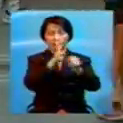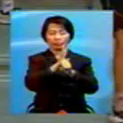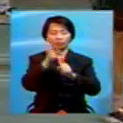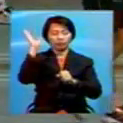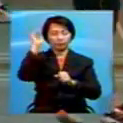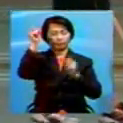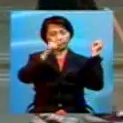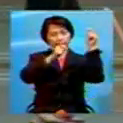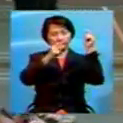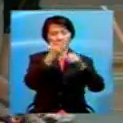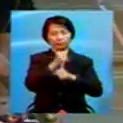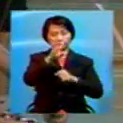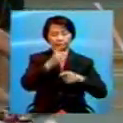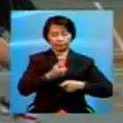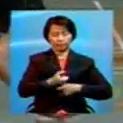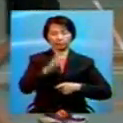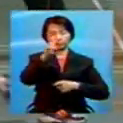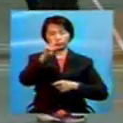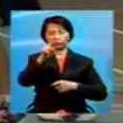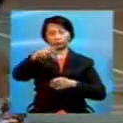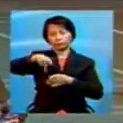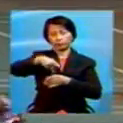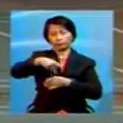menyumbang EMP pingat emas dan satu